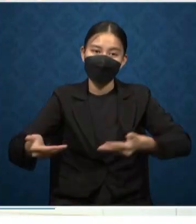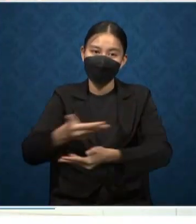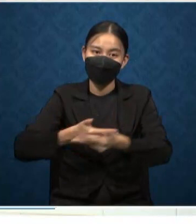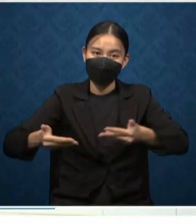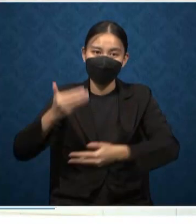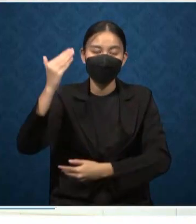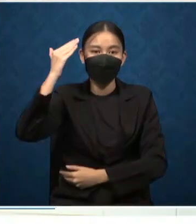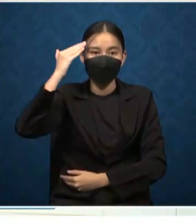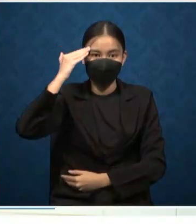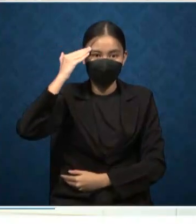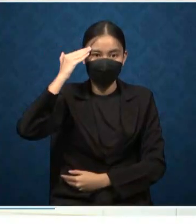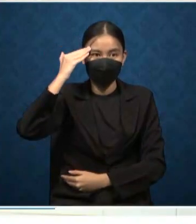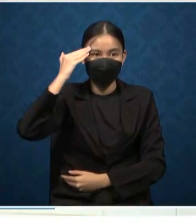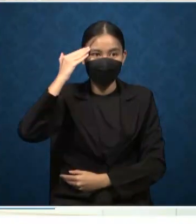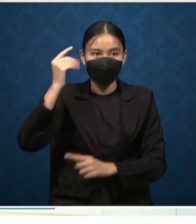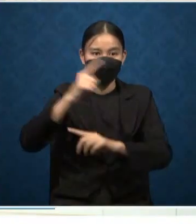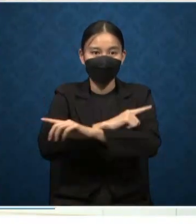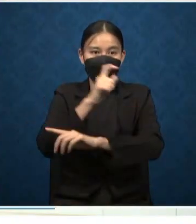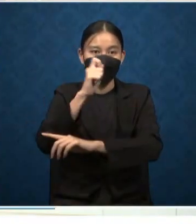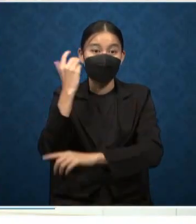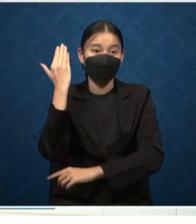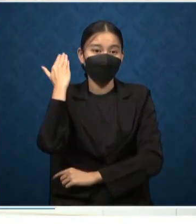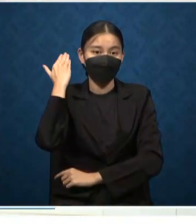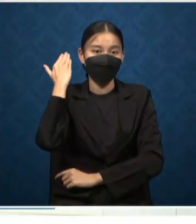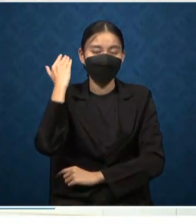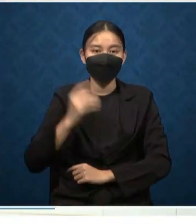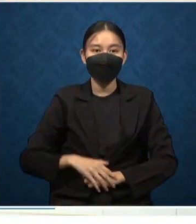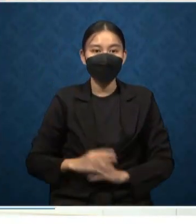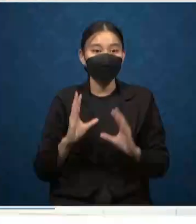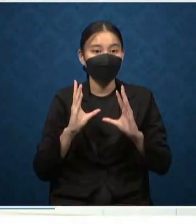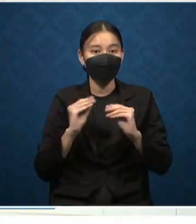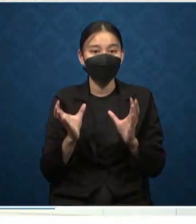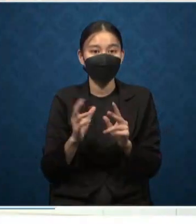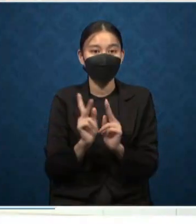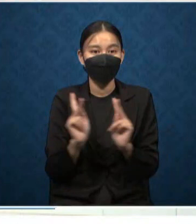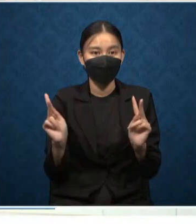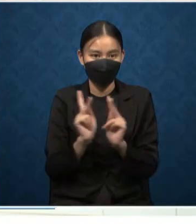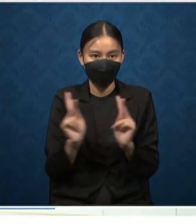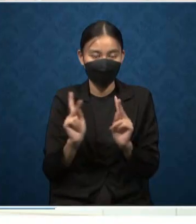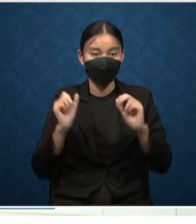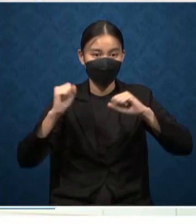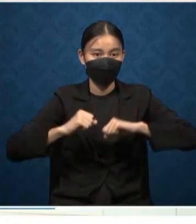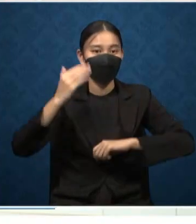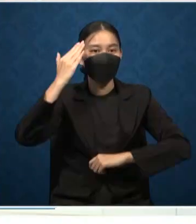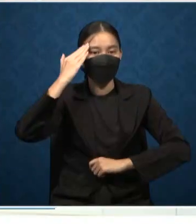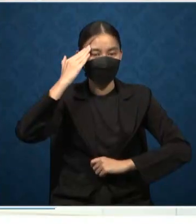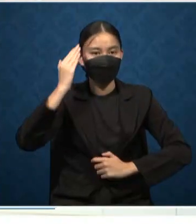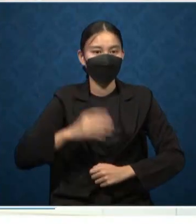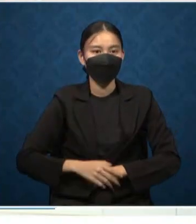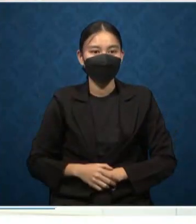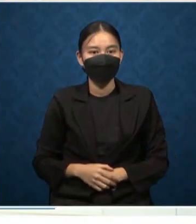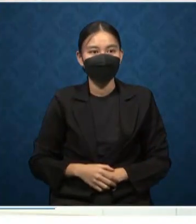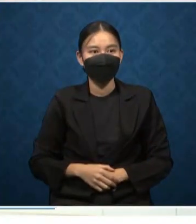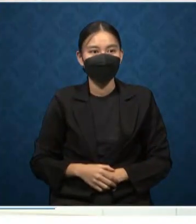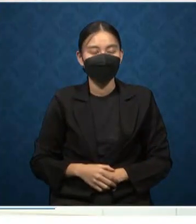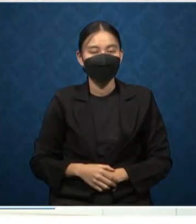รับทราบเมื่อวัดัคารที่ผ่านมาครับซึงที่ประชุมคณะกรกณธกรรมก็มีประติดรัทราบ ซึงกอบก